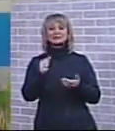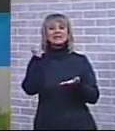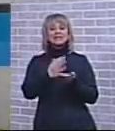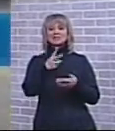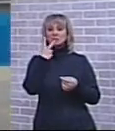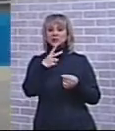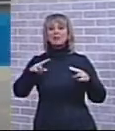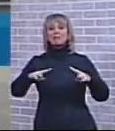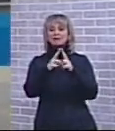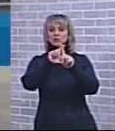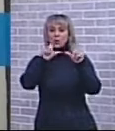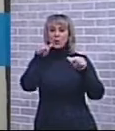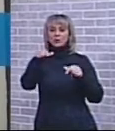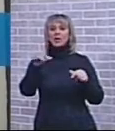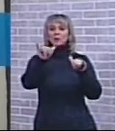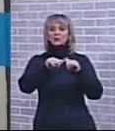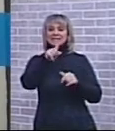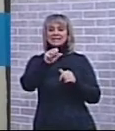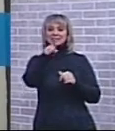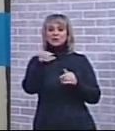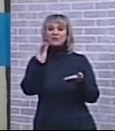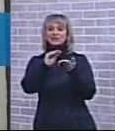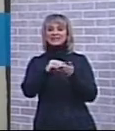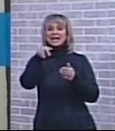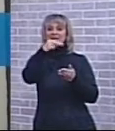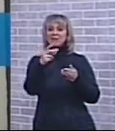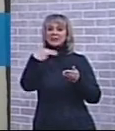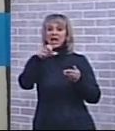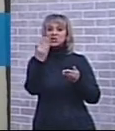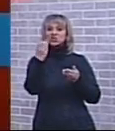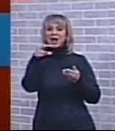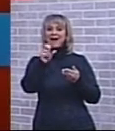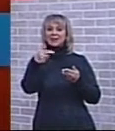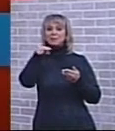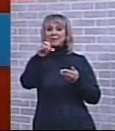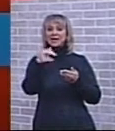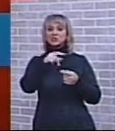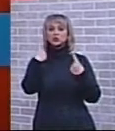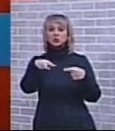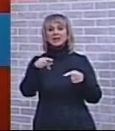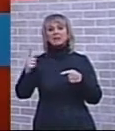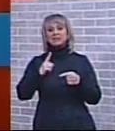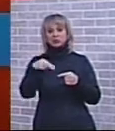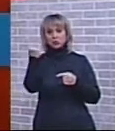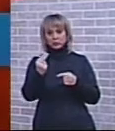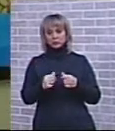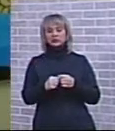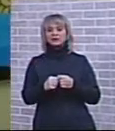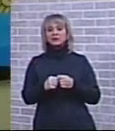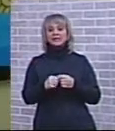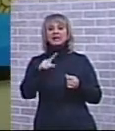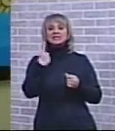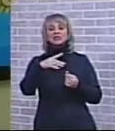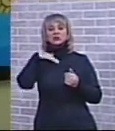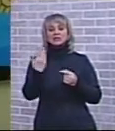Сразу видно парижская школа. В музее ИЗО выставлена графика Дали, Шагала, Пикассо и других мастеров. С